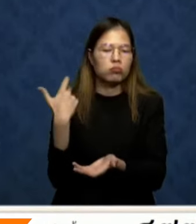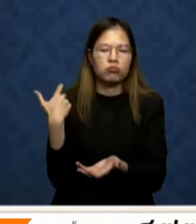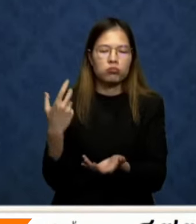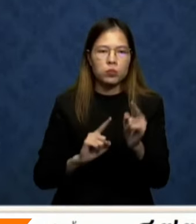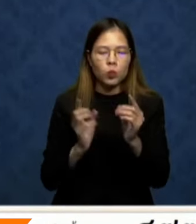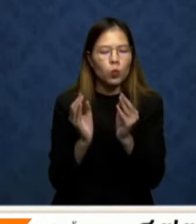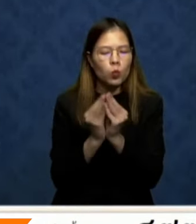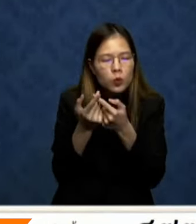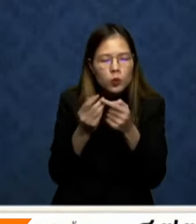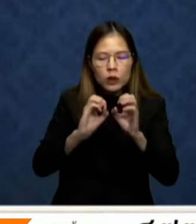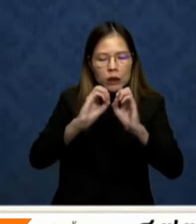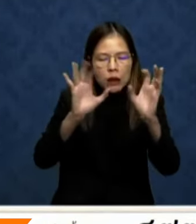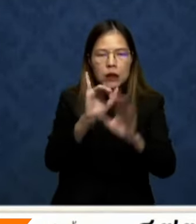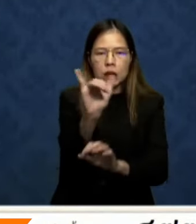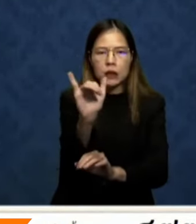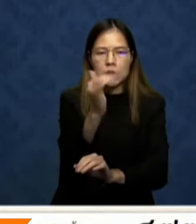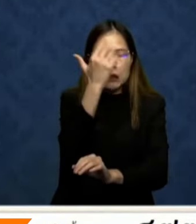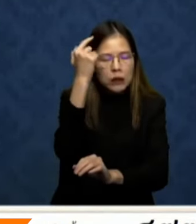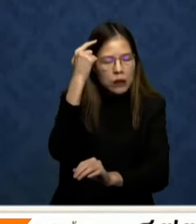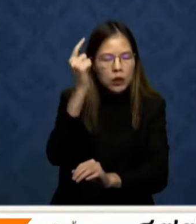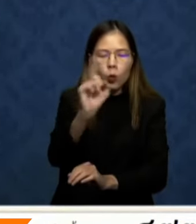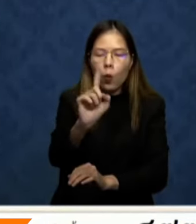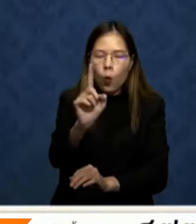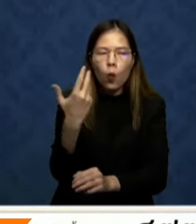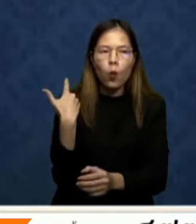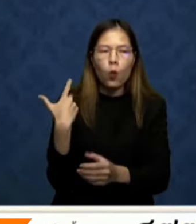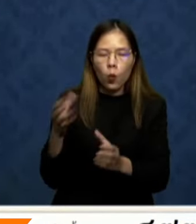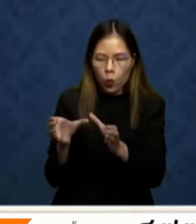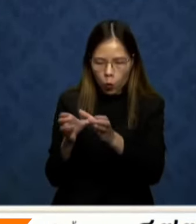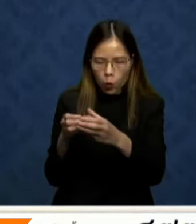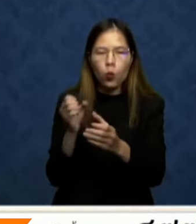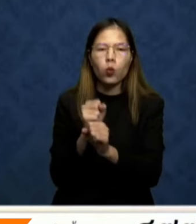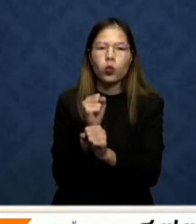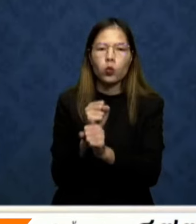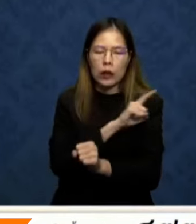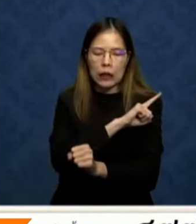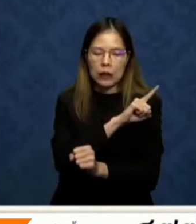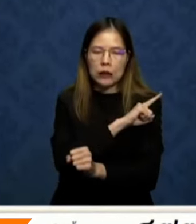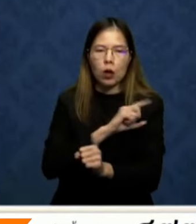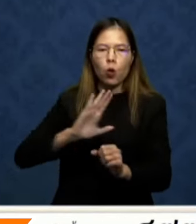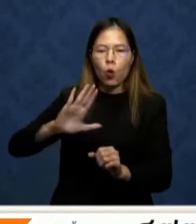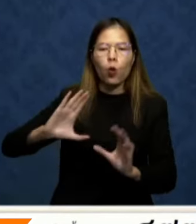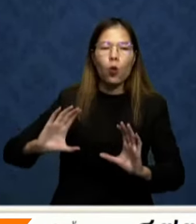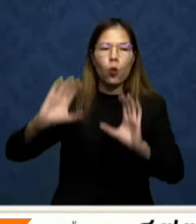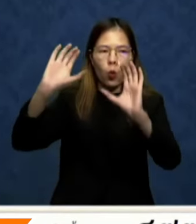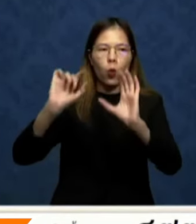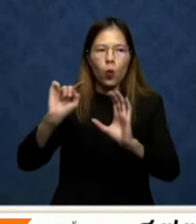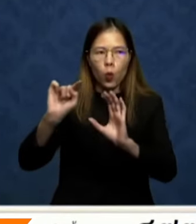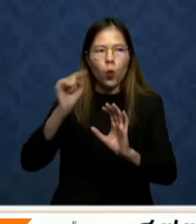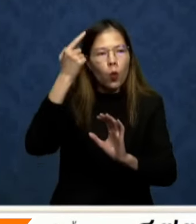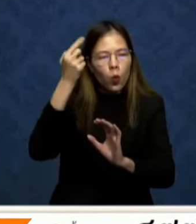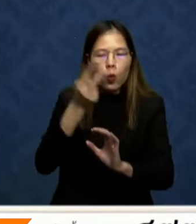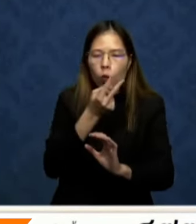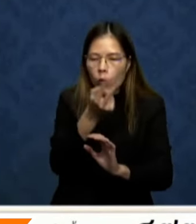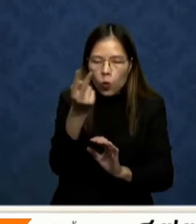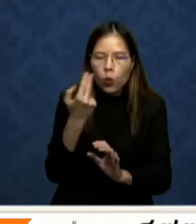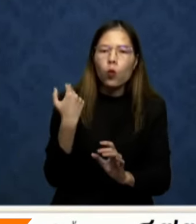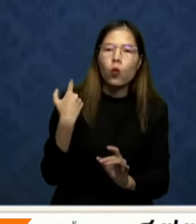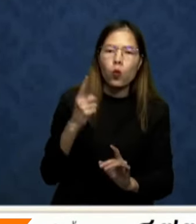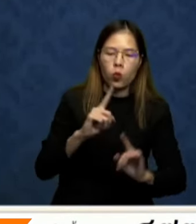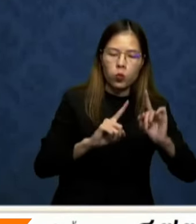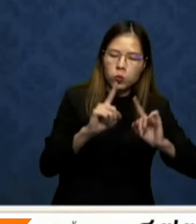ชัดเจนนะครับแต่คิดว่าทางทีมงานที่เขาทำในส่วนของรัฐบาลเนี่ยคงจะดูพวกอัตราส่วนต่